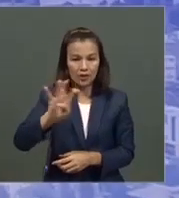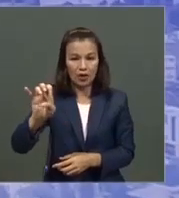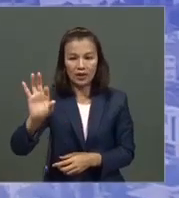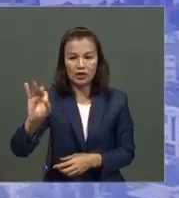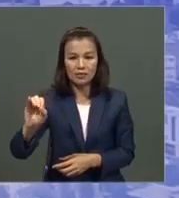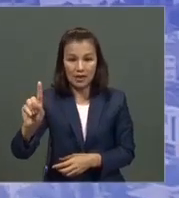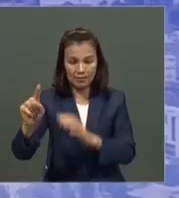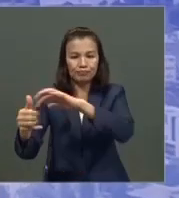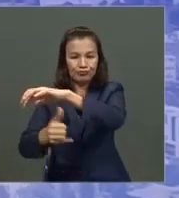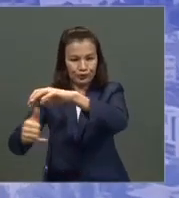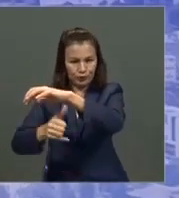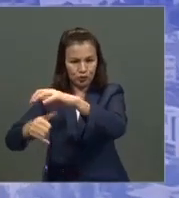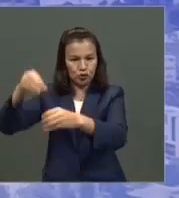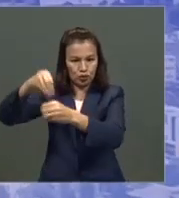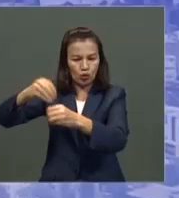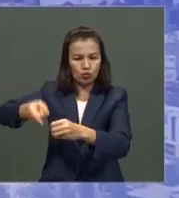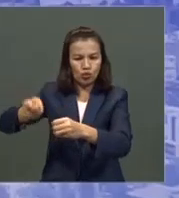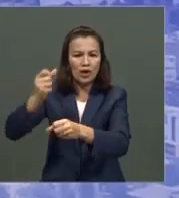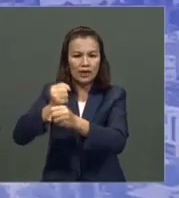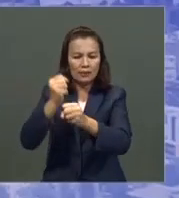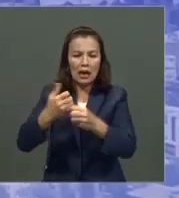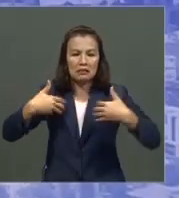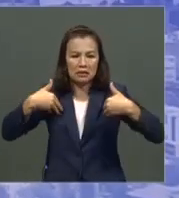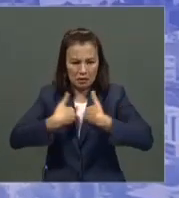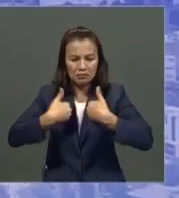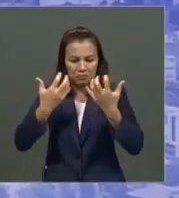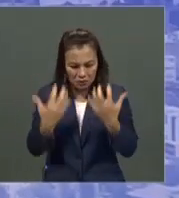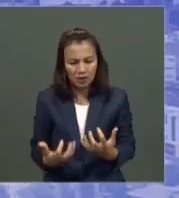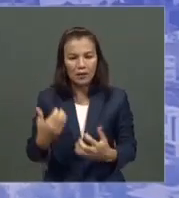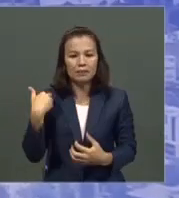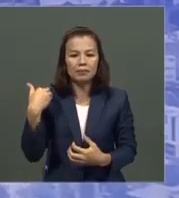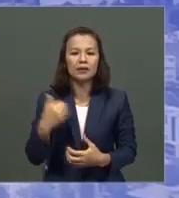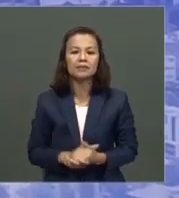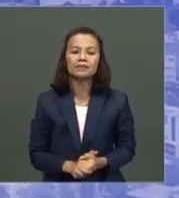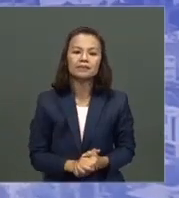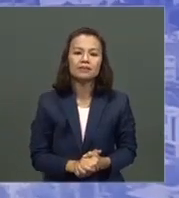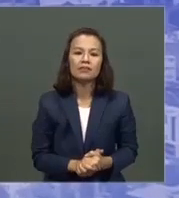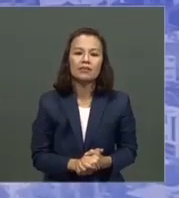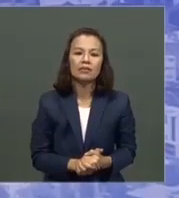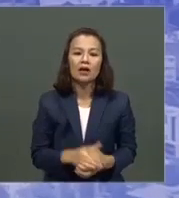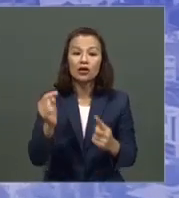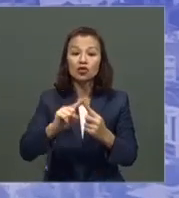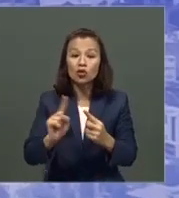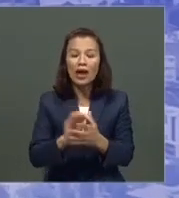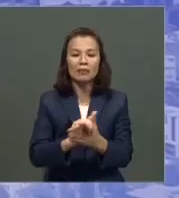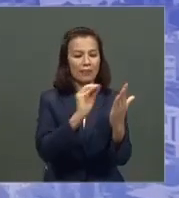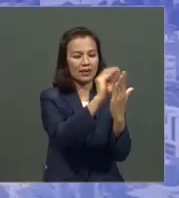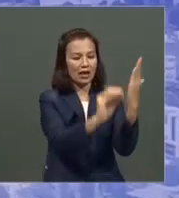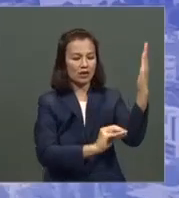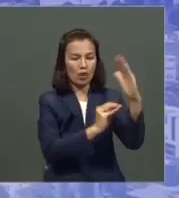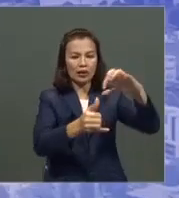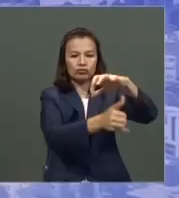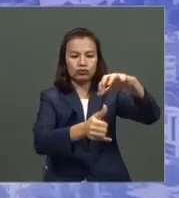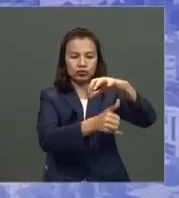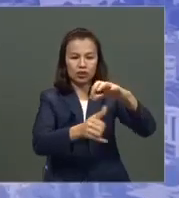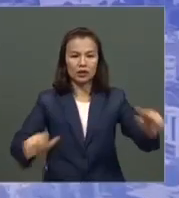14,491 รายก็เป็นการทำงานอย่างหนักหน่วงเช่นกันนะคะตัวเลขของ LQ แยกมาเป็นการรายงานของกระ